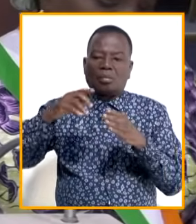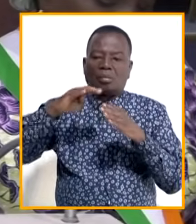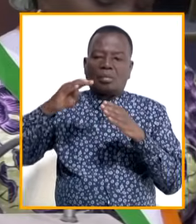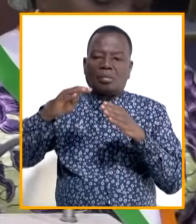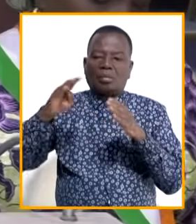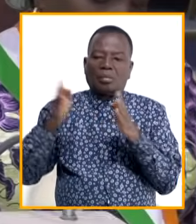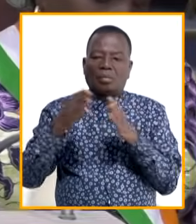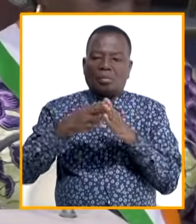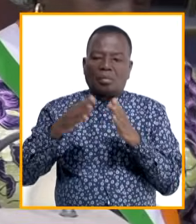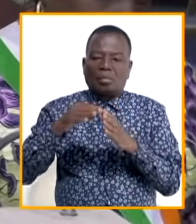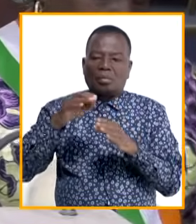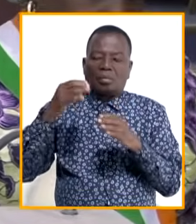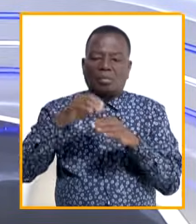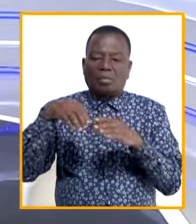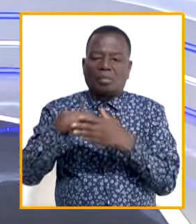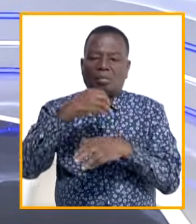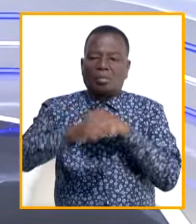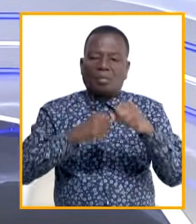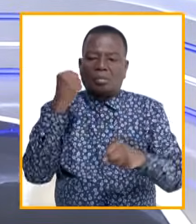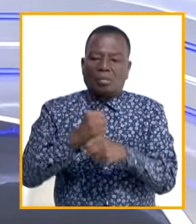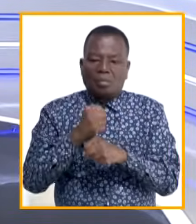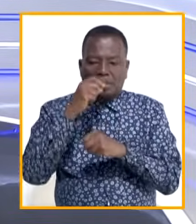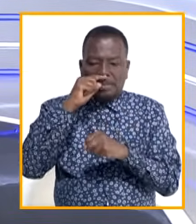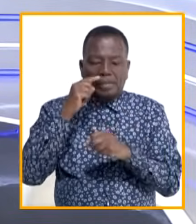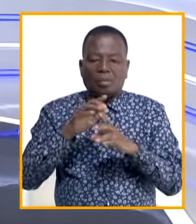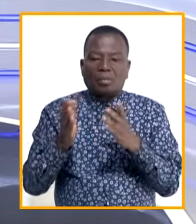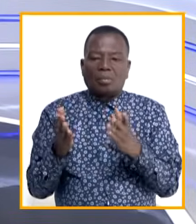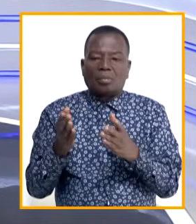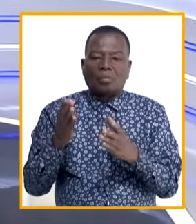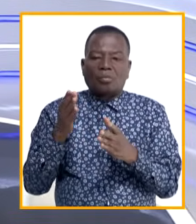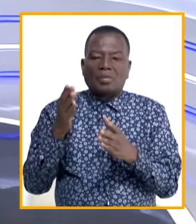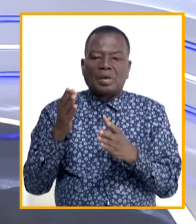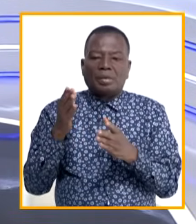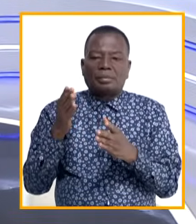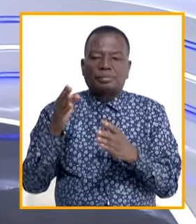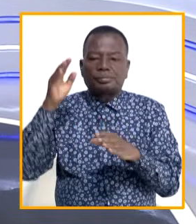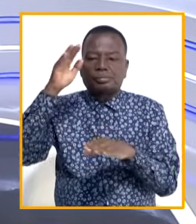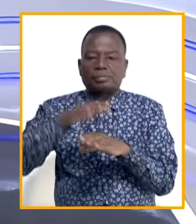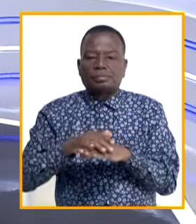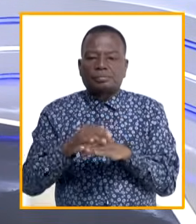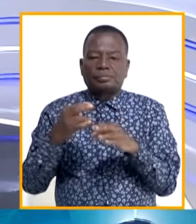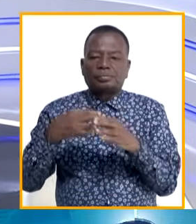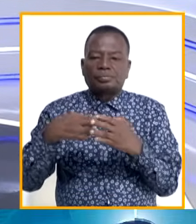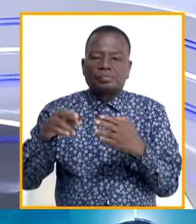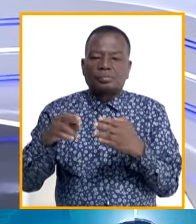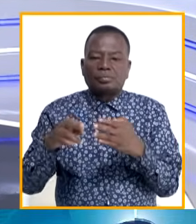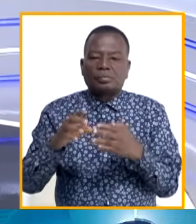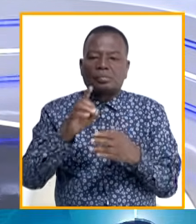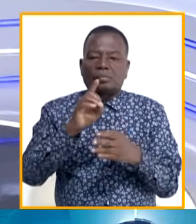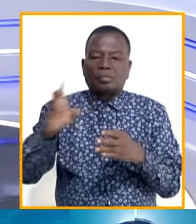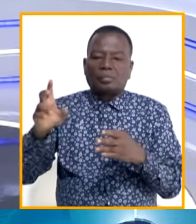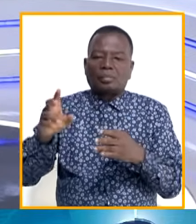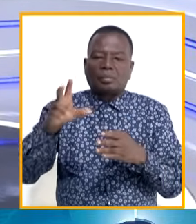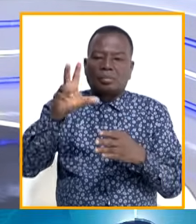session ordinaire de la nouvelle année. On ouvre maintenant le dossier Eco Plus de la rédaction de RTI 1. 830